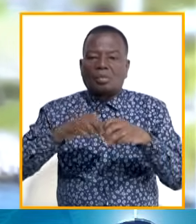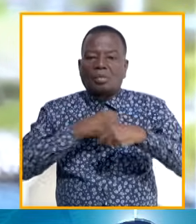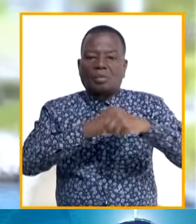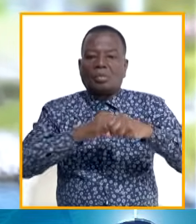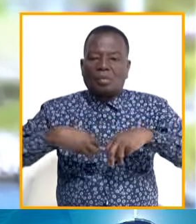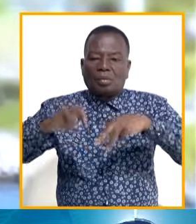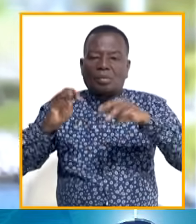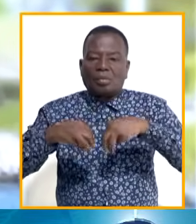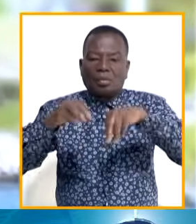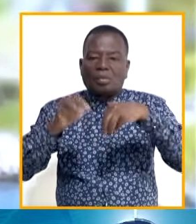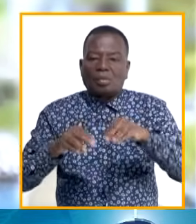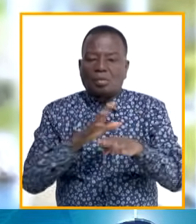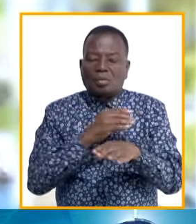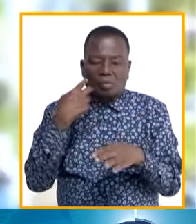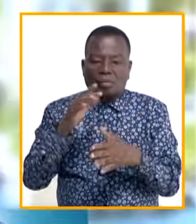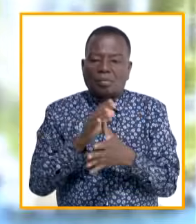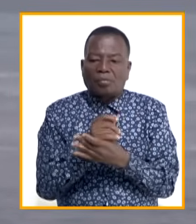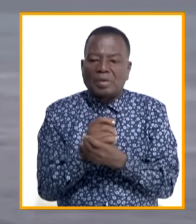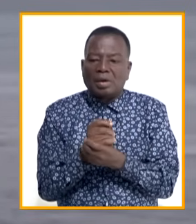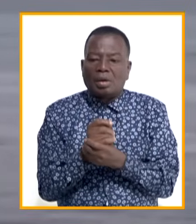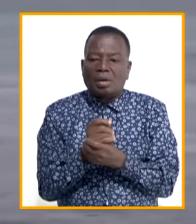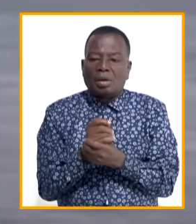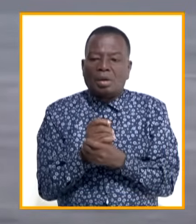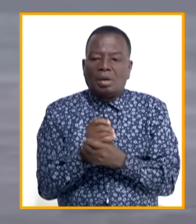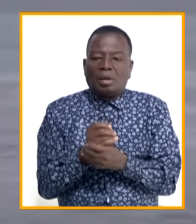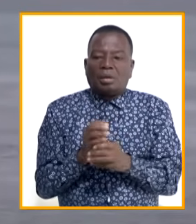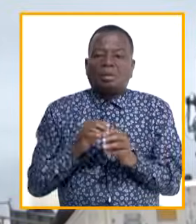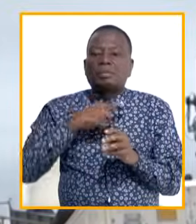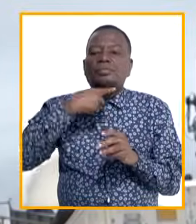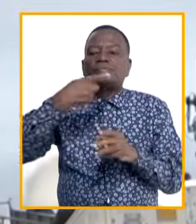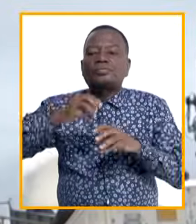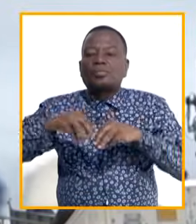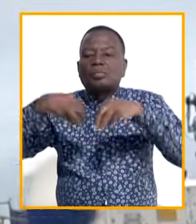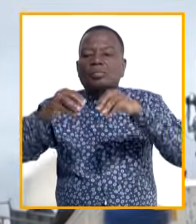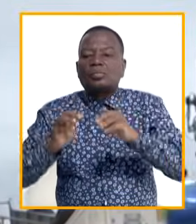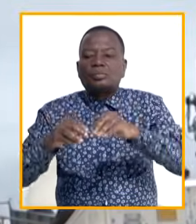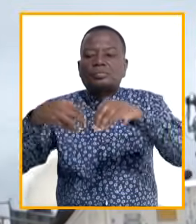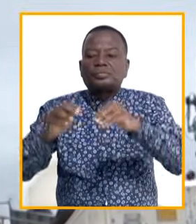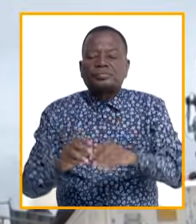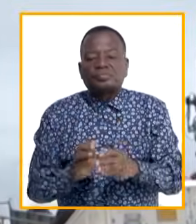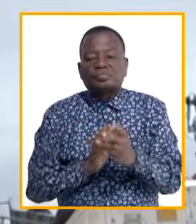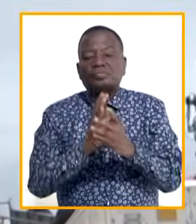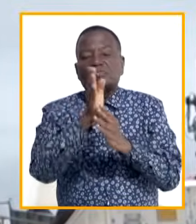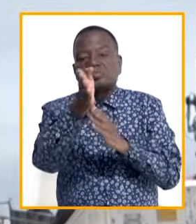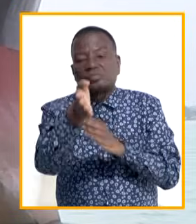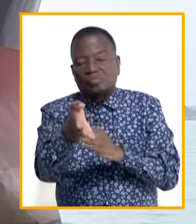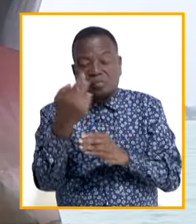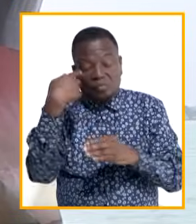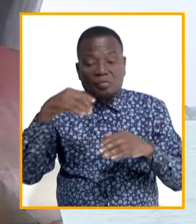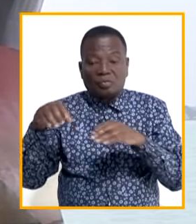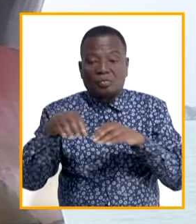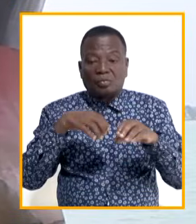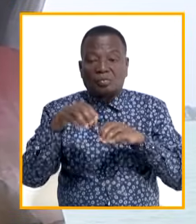sécurité maritime. L'éclairage de Dangui Dangui. Le golfe de Guinée, l'un des passages névralgiques pour le